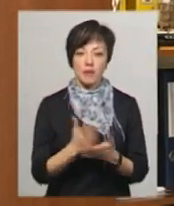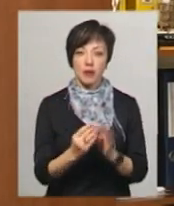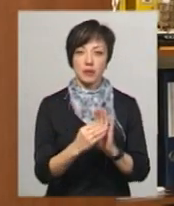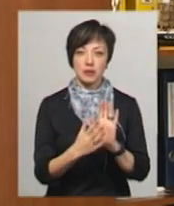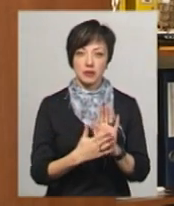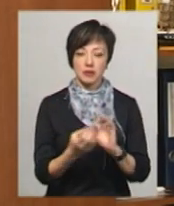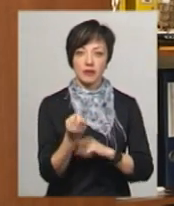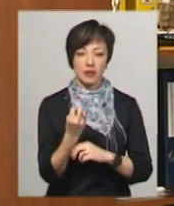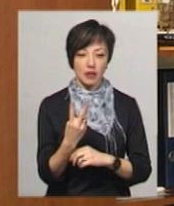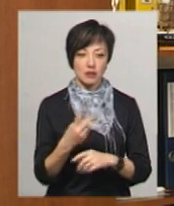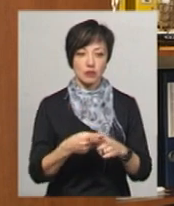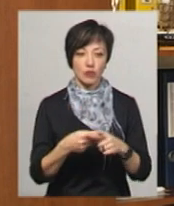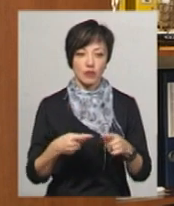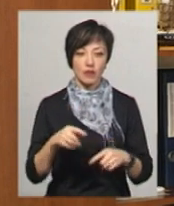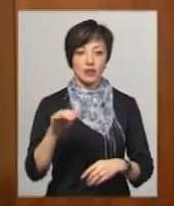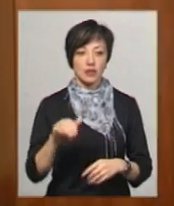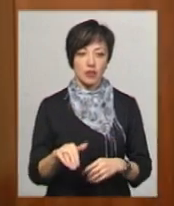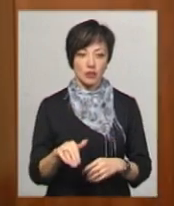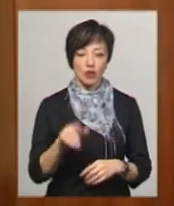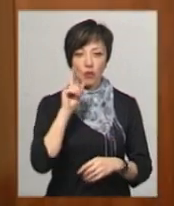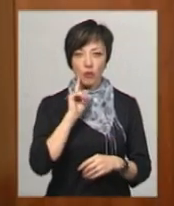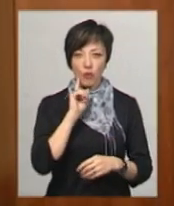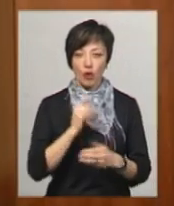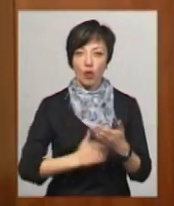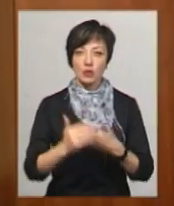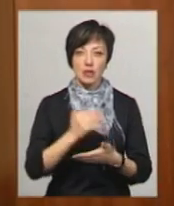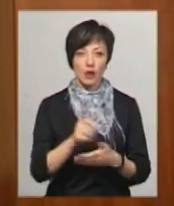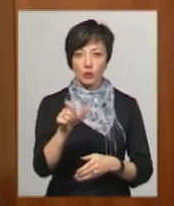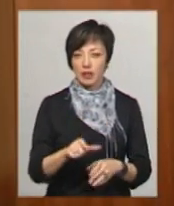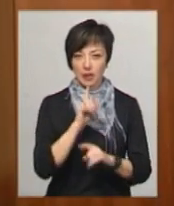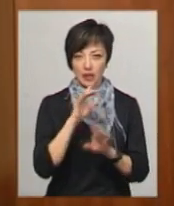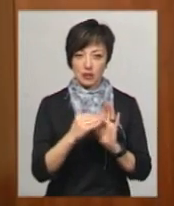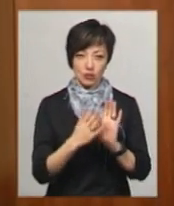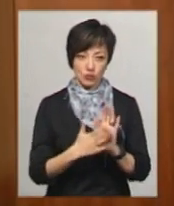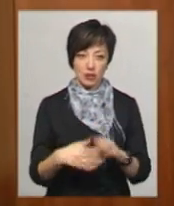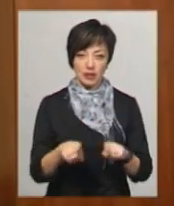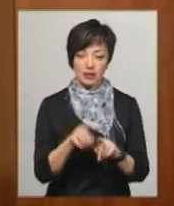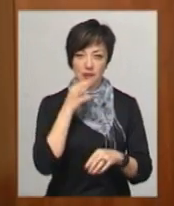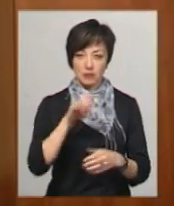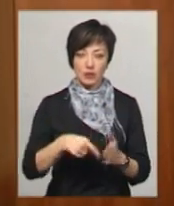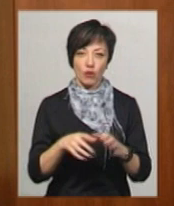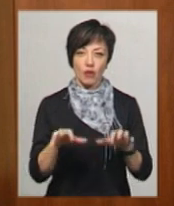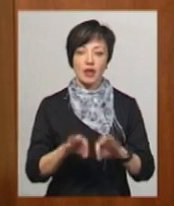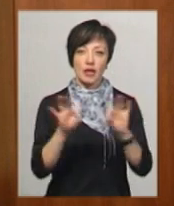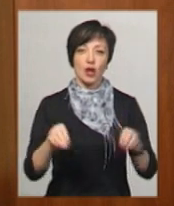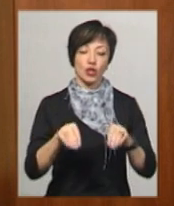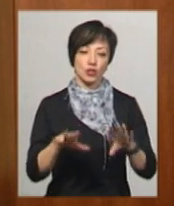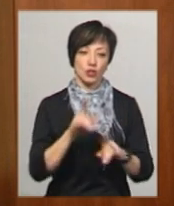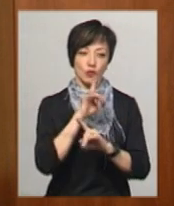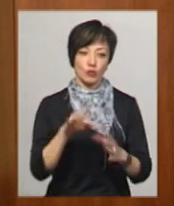реєстрацію 12,5 тисяч. Поки остання людина не зареєструється, так сказав міський голова, ніяких рішень не